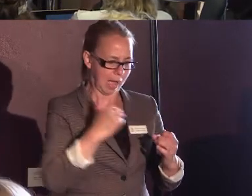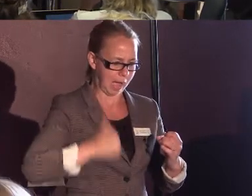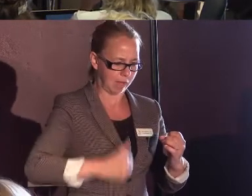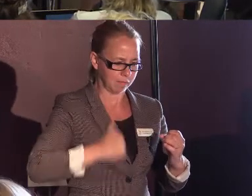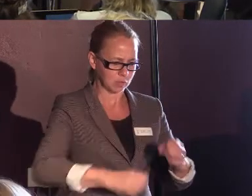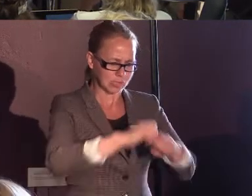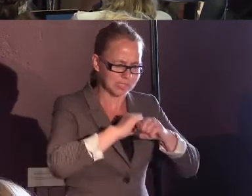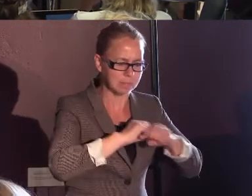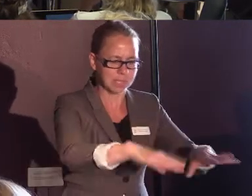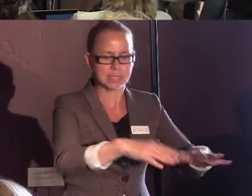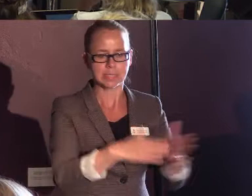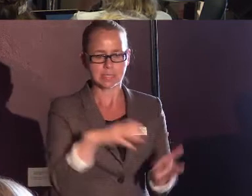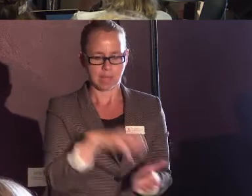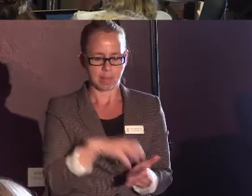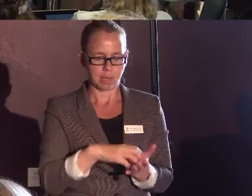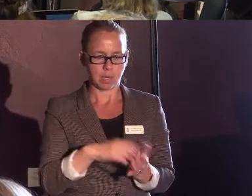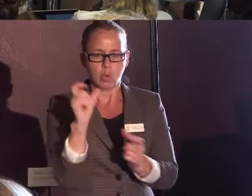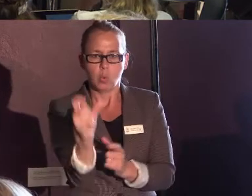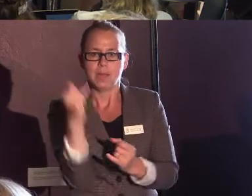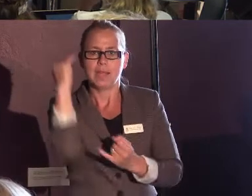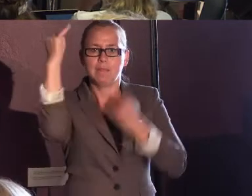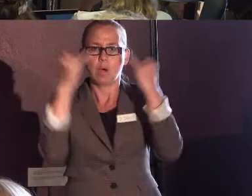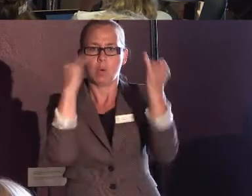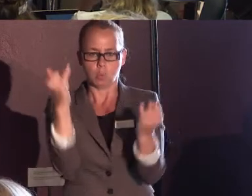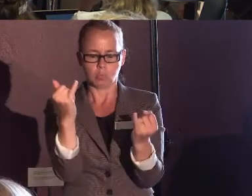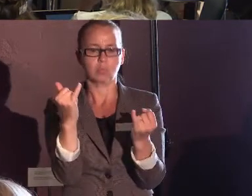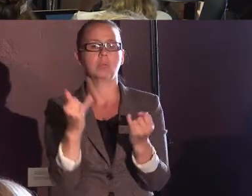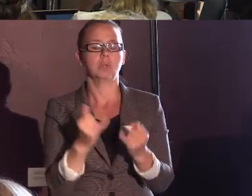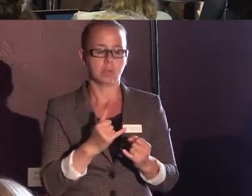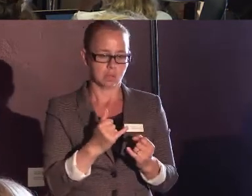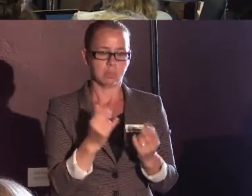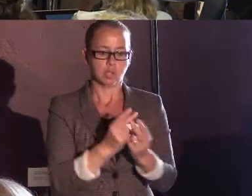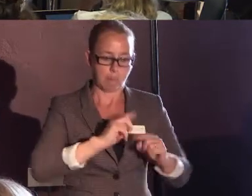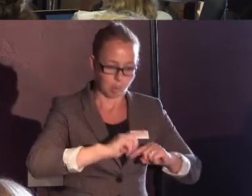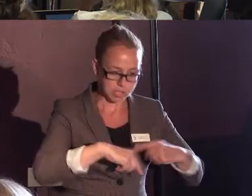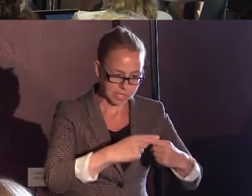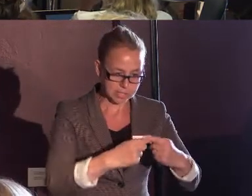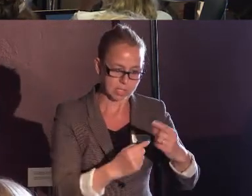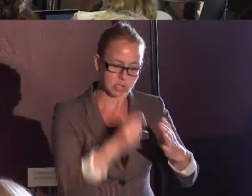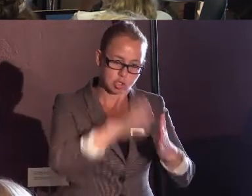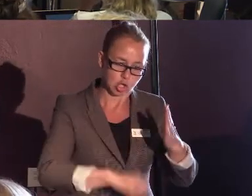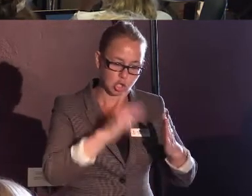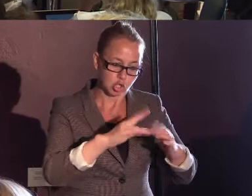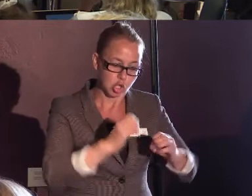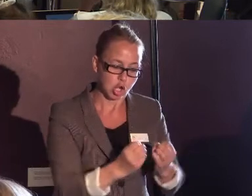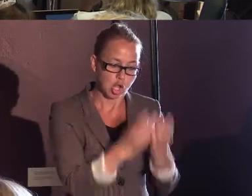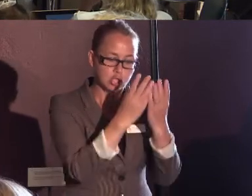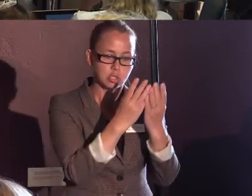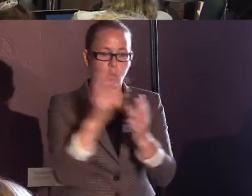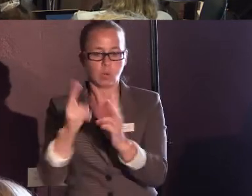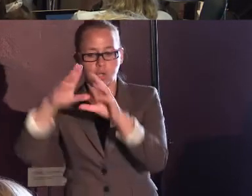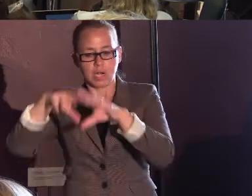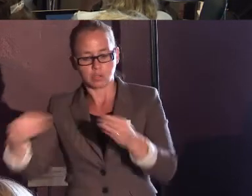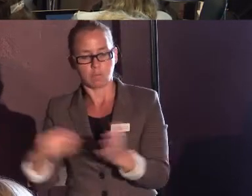i samhället. Ordet innovation betecknar såväl processen att ta fram nya lösningar som resultatet